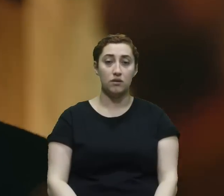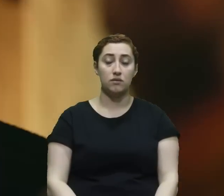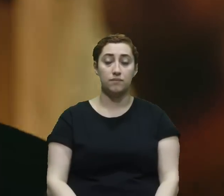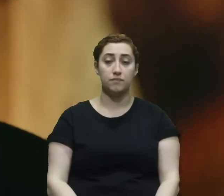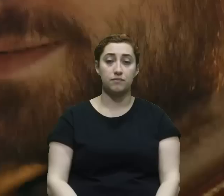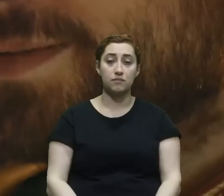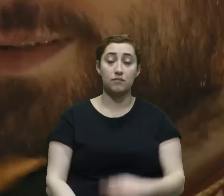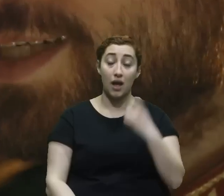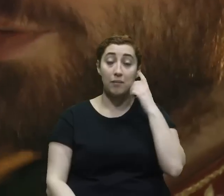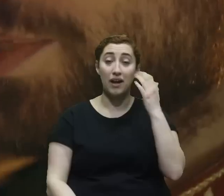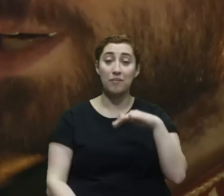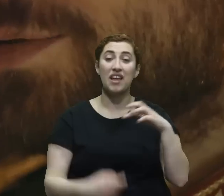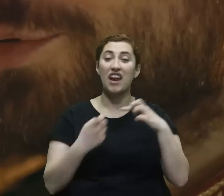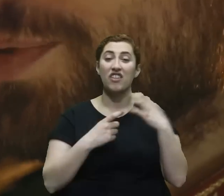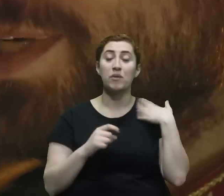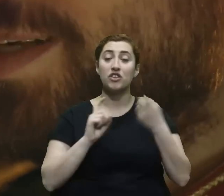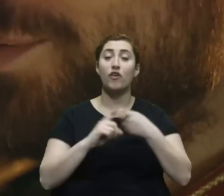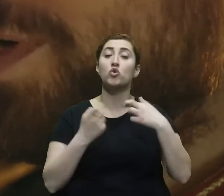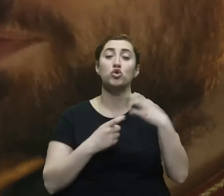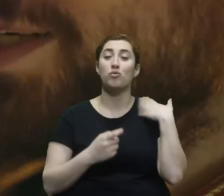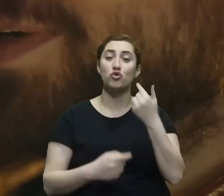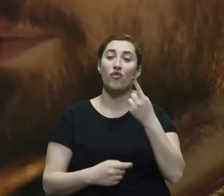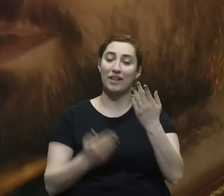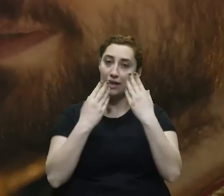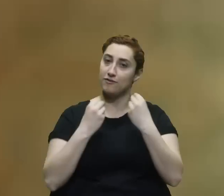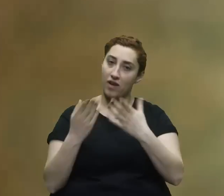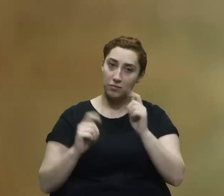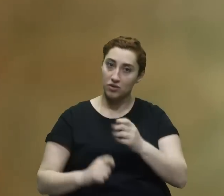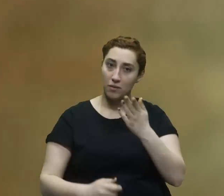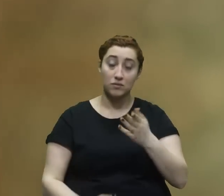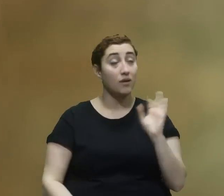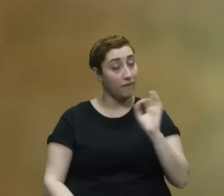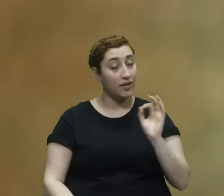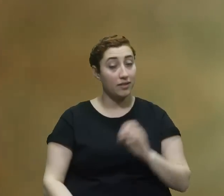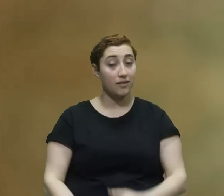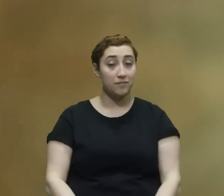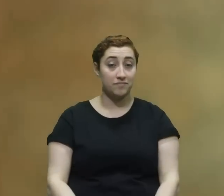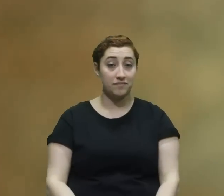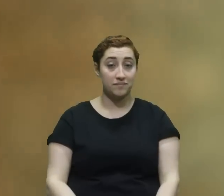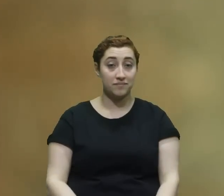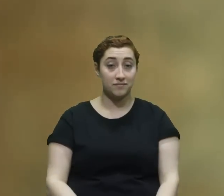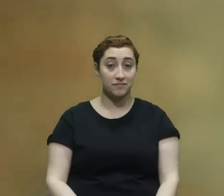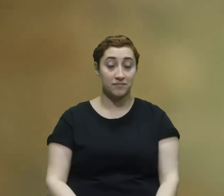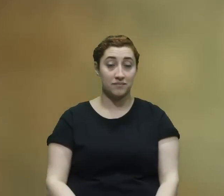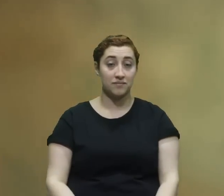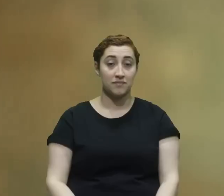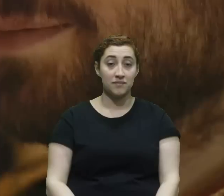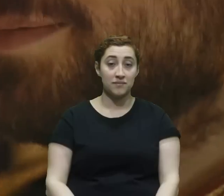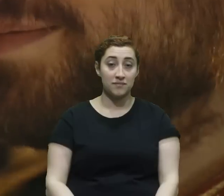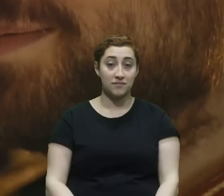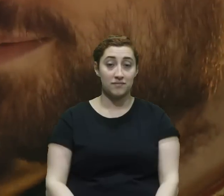Bu arada Redif Paşa ile Rüştü Paşa'ya ufak bir ders vermişsin. Öyle oldu. Sultan keyifle gülümsüyor.